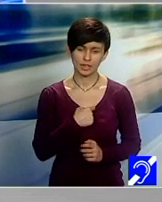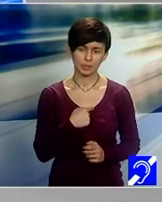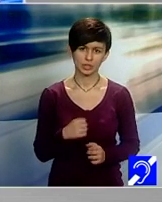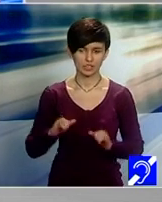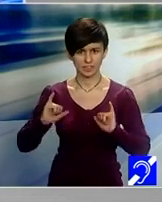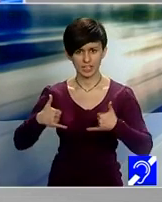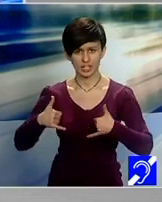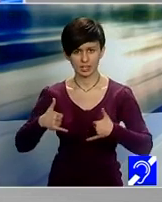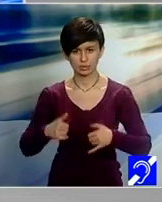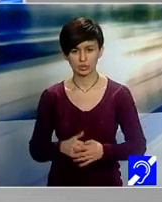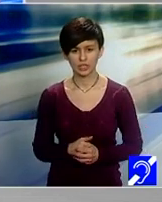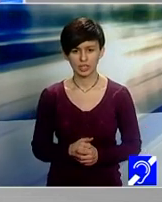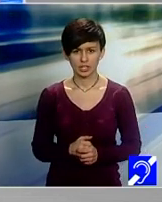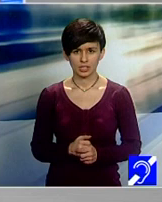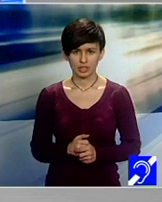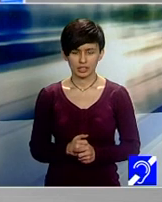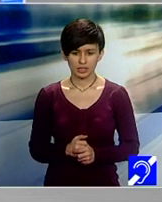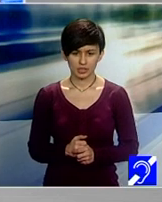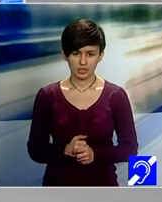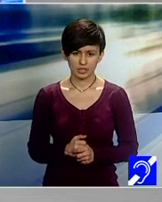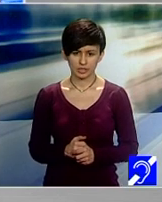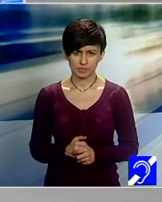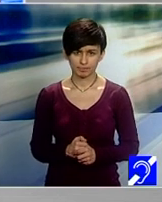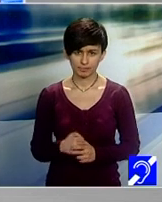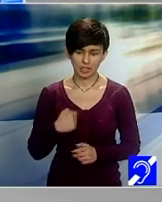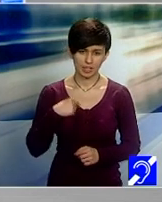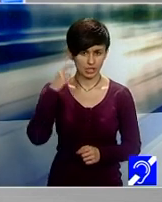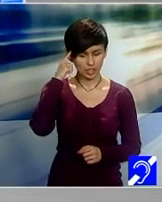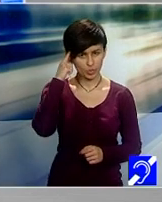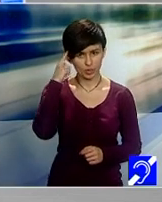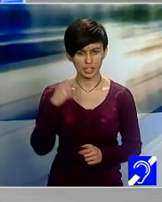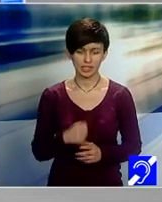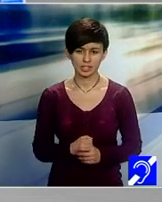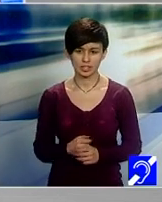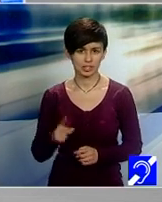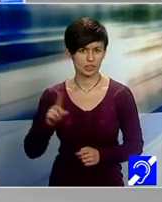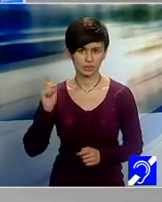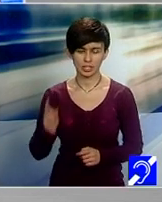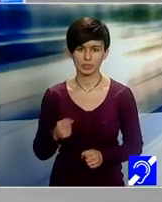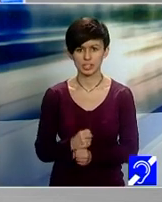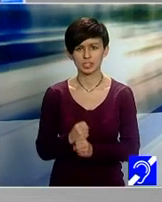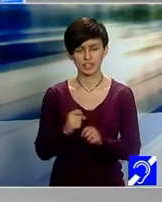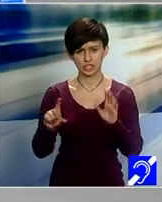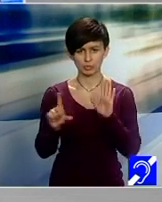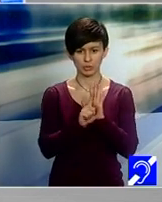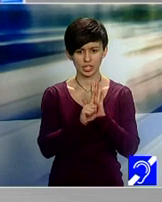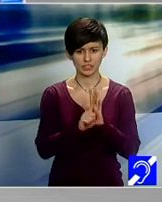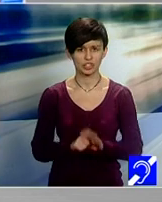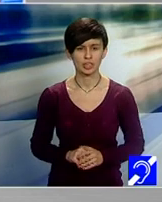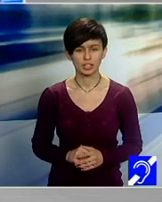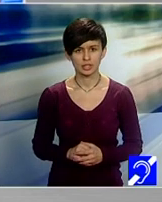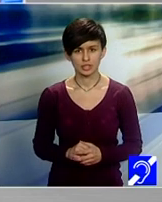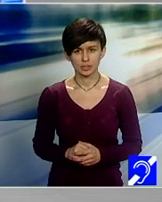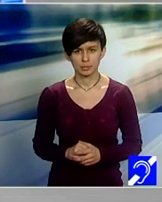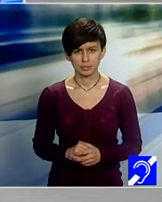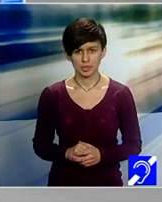de fraude. Da, mie mi se pare că nu trebuie să facem o lege pe excepții, ci pe